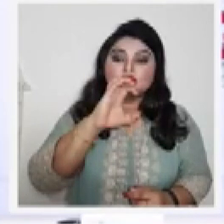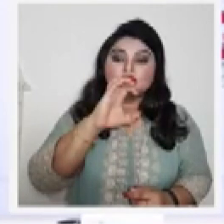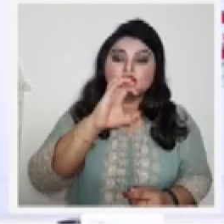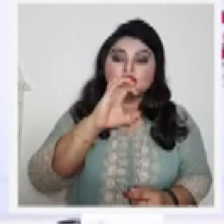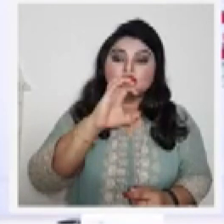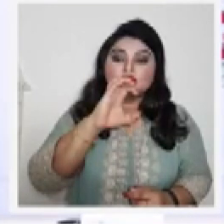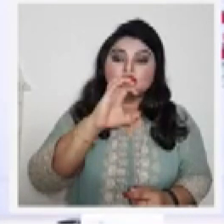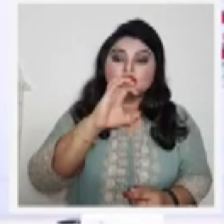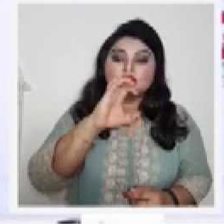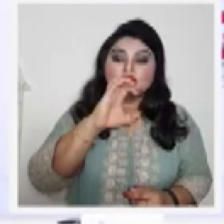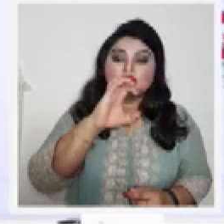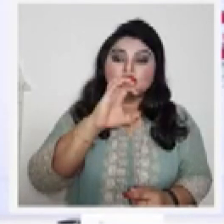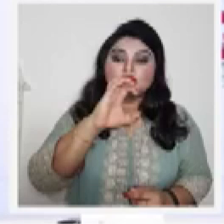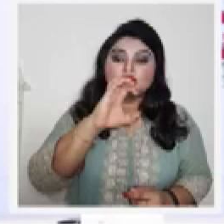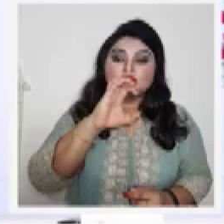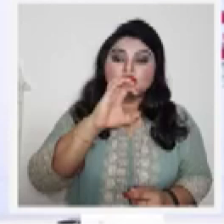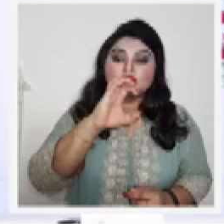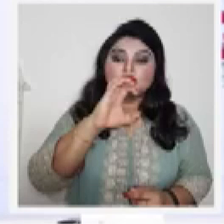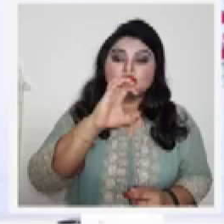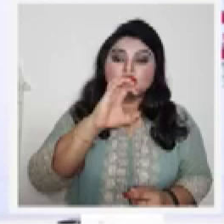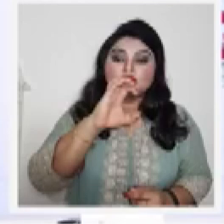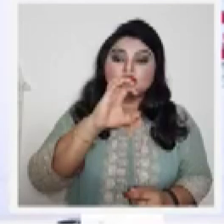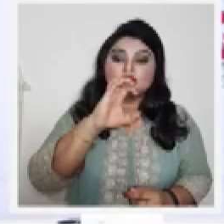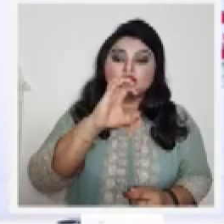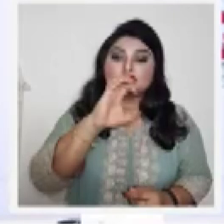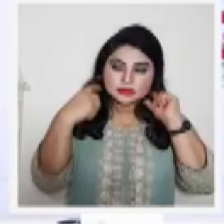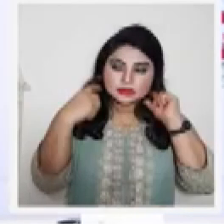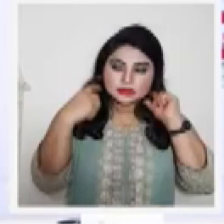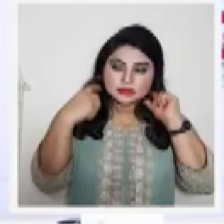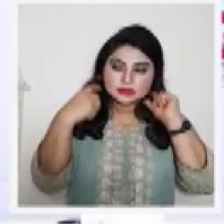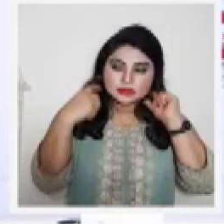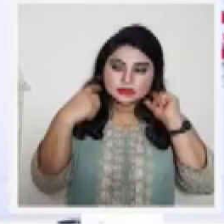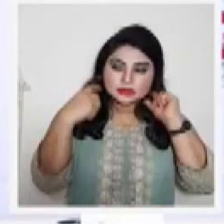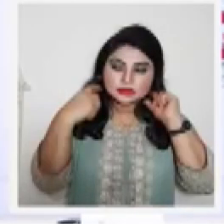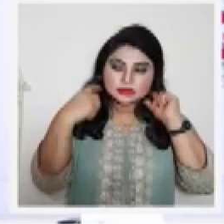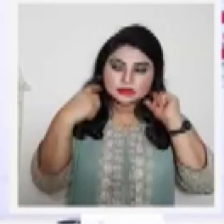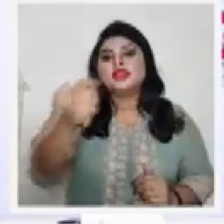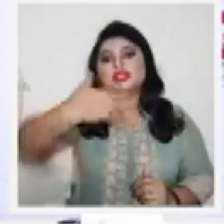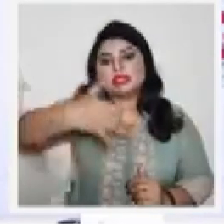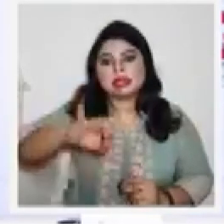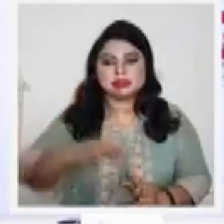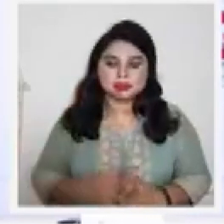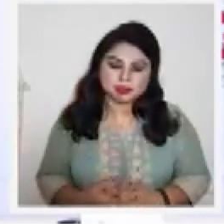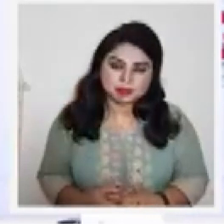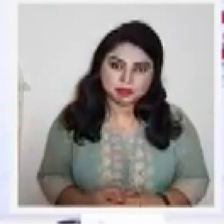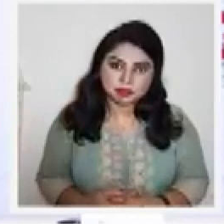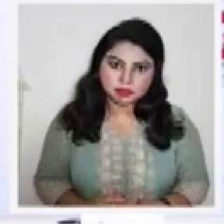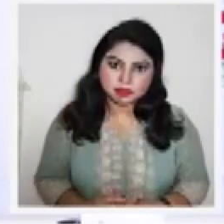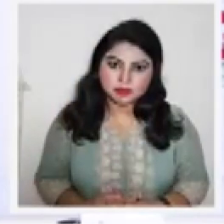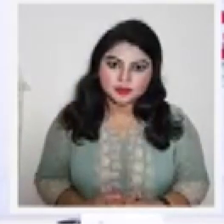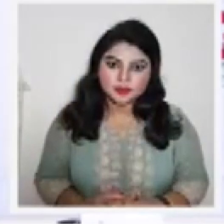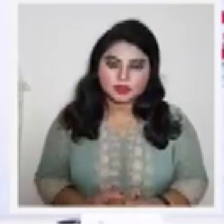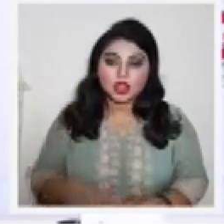গত 24 ঘন্টা আইসোলেশনে যুক্ত হয়েছেন 864 জন এবং আইসোলেশন থেকে 24 ঘন্টা ছাড়া পেয়েছেন 490 জন।